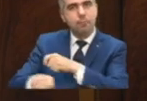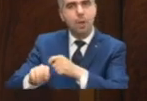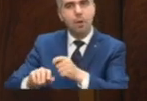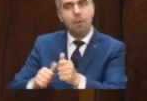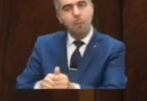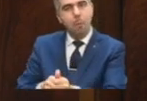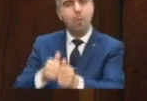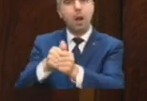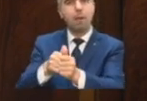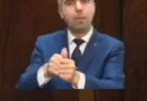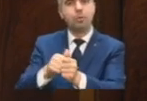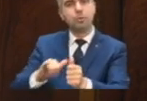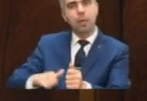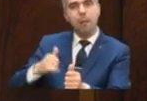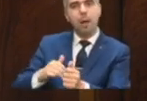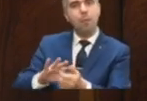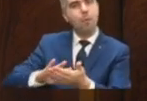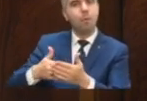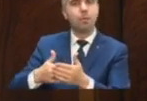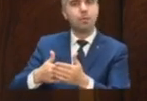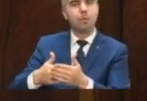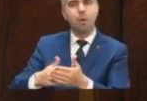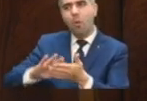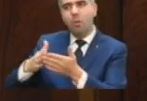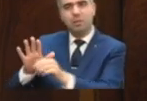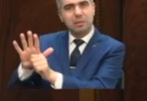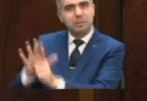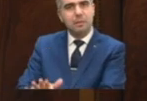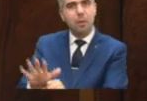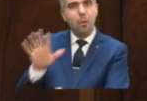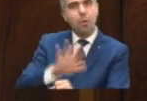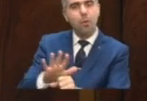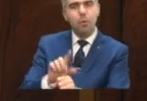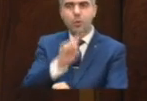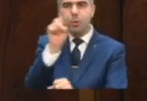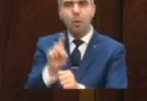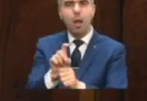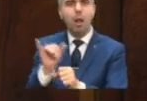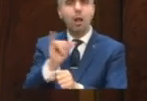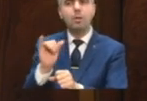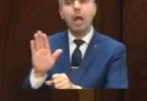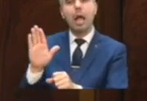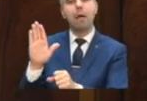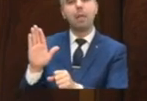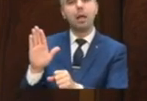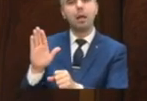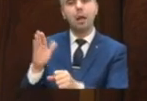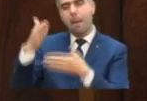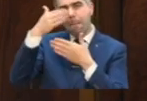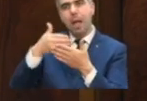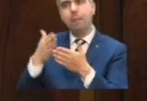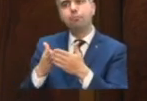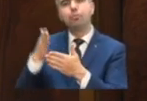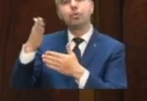ديالنا، لان غدا الا بقينا كلشي كنبخصوه. وكنتسالوا علاش هذاك الخبير المهم المغربي مشى يخدم في